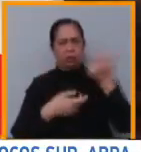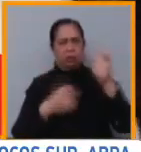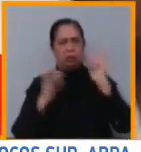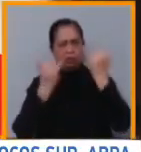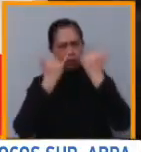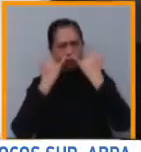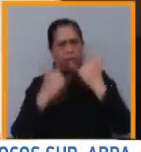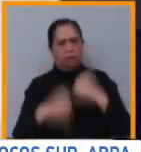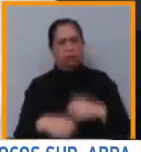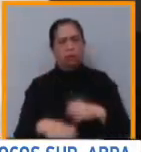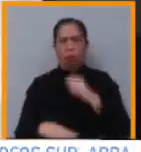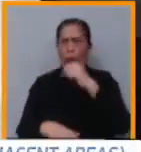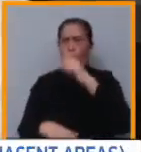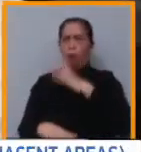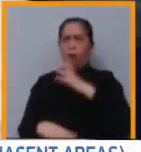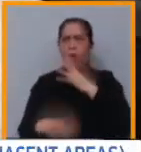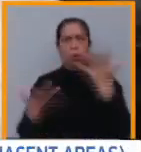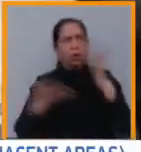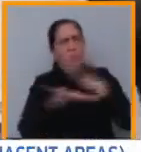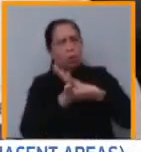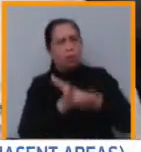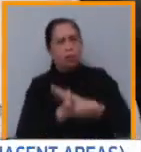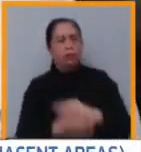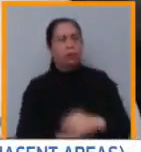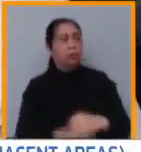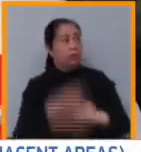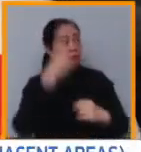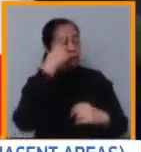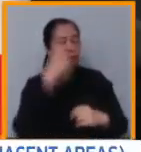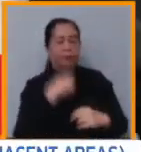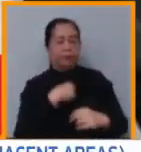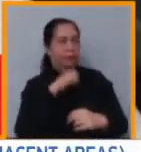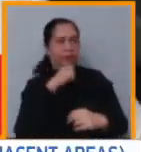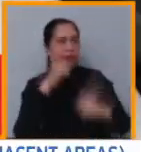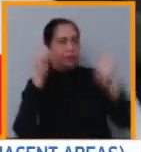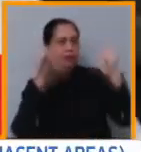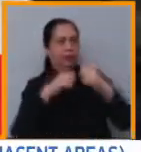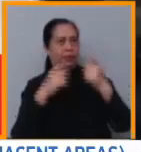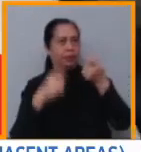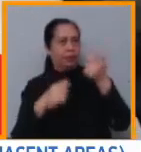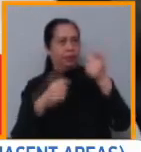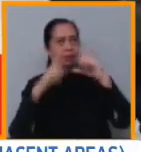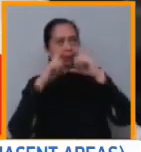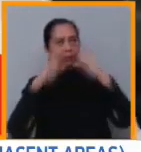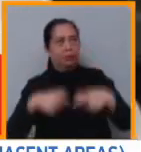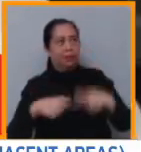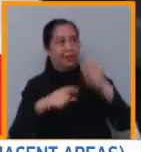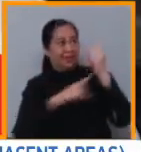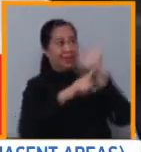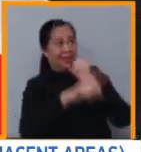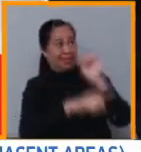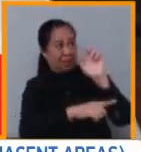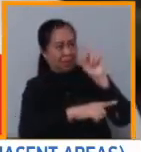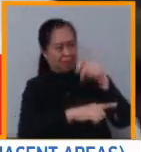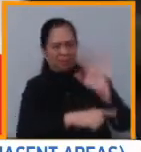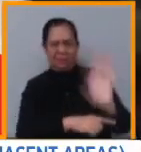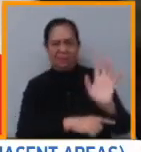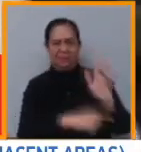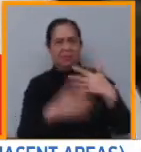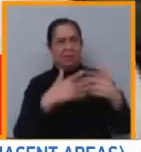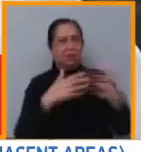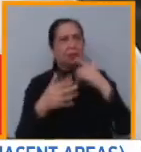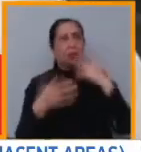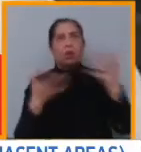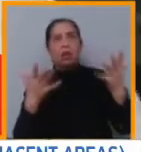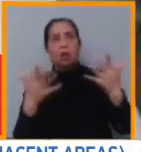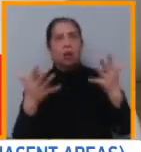eh. For me, hindi ako pabor dun sa pagtanggal ng face mask by September. Kasi kahit na sabihin na natin na wala ng virus, hindi naman